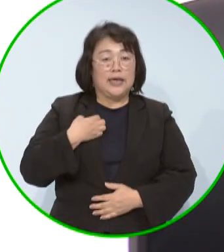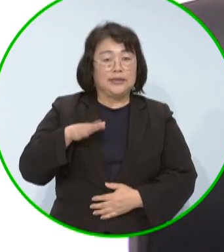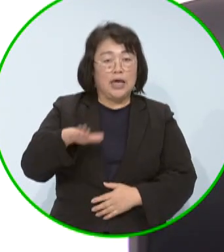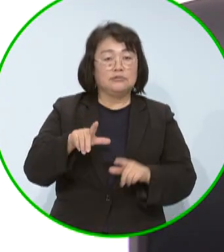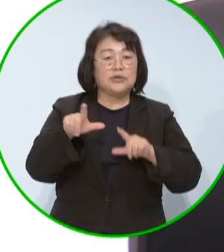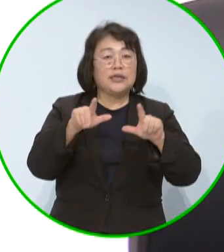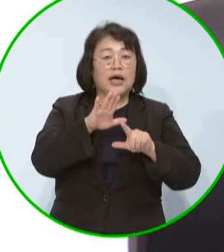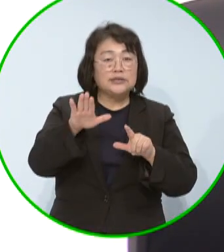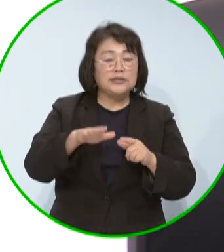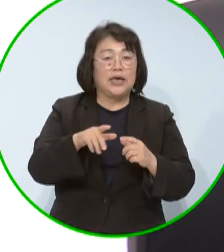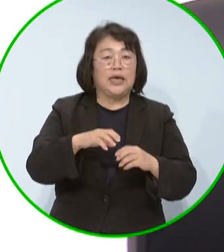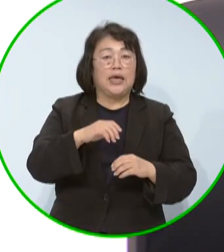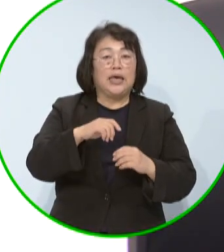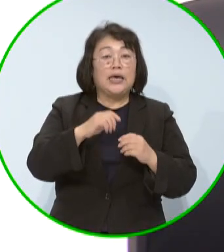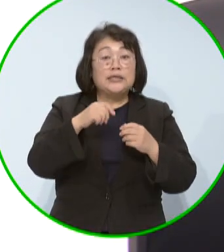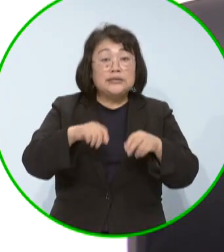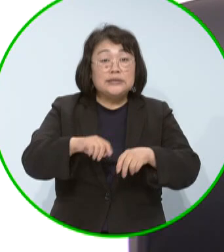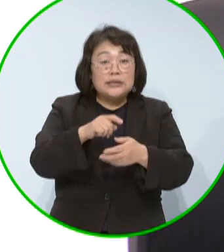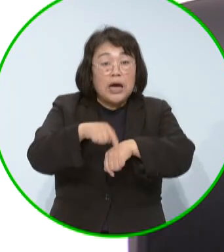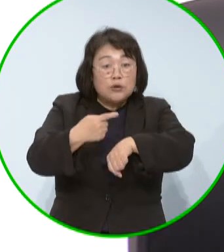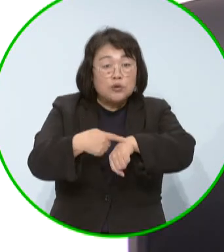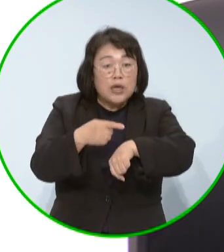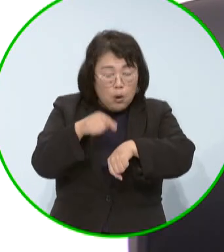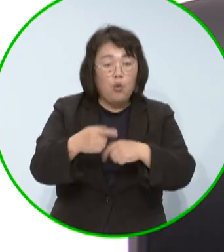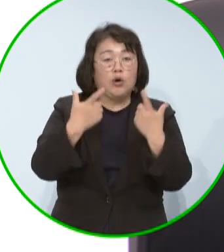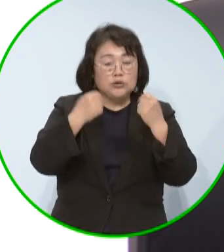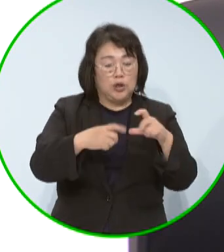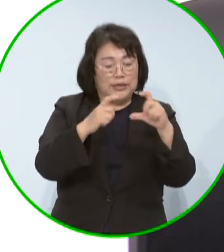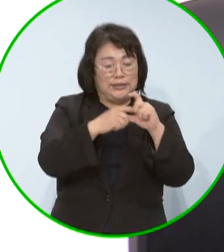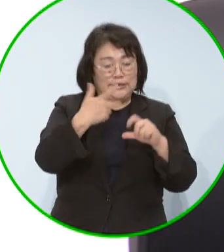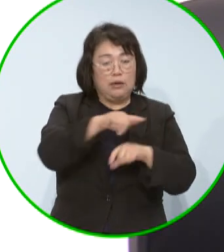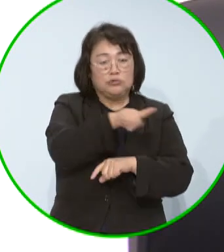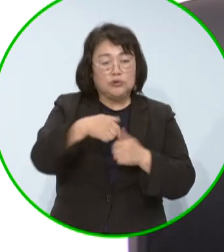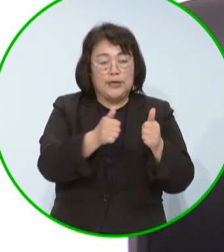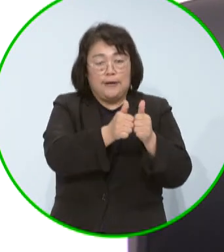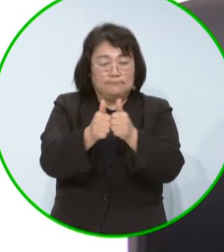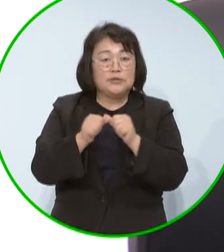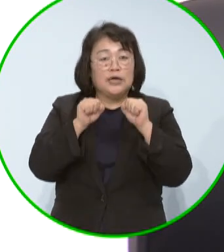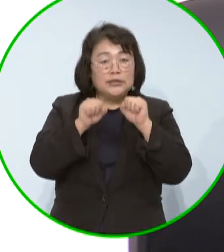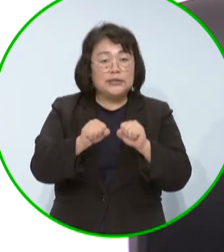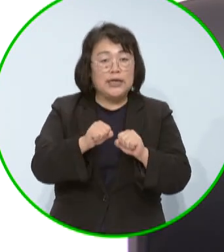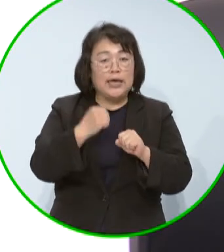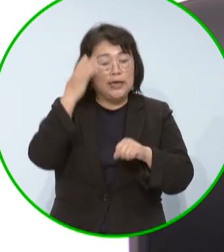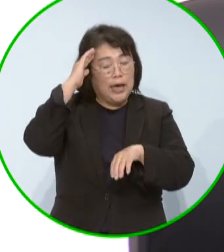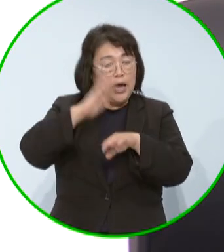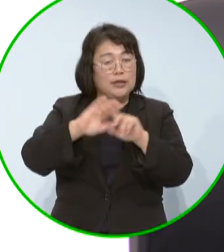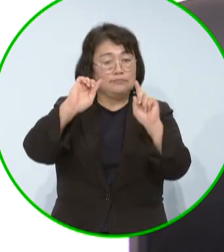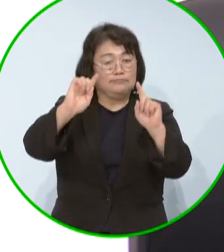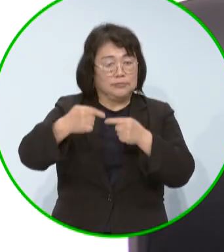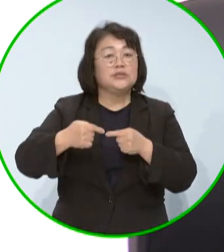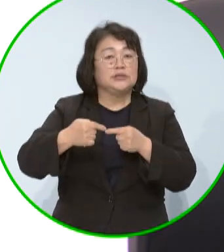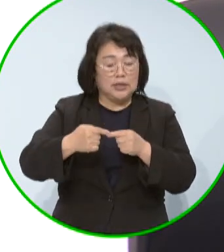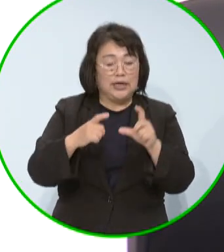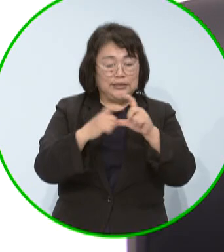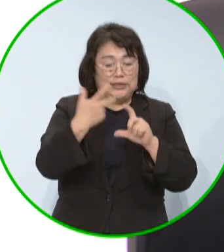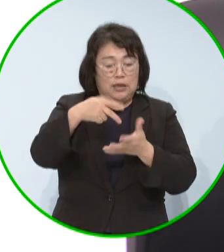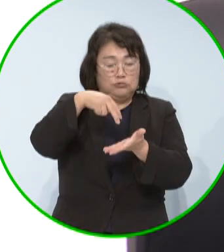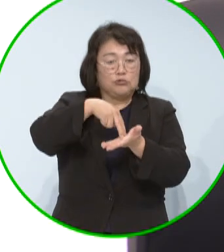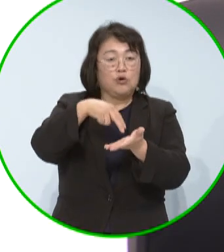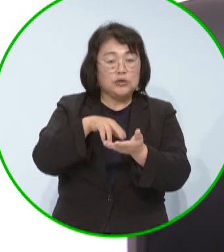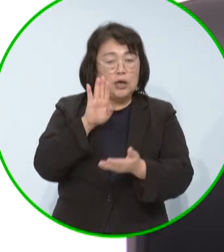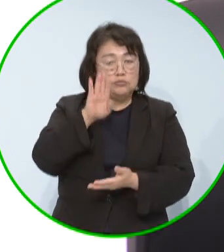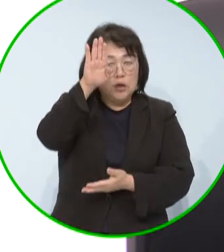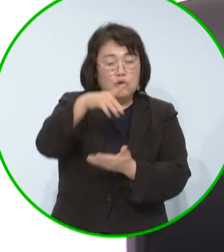責任ある形で生成の可能性についてG7として議論を加速し認識を共有しG7として